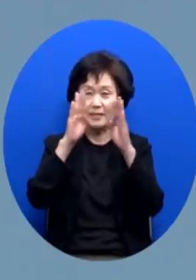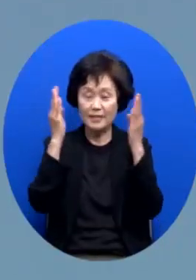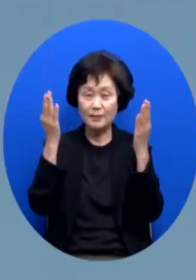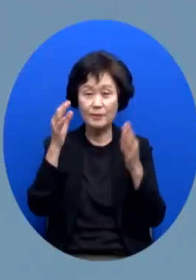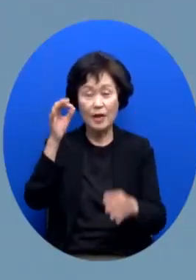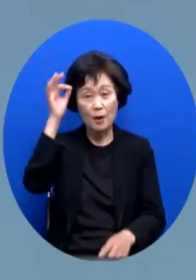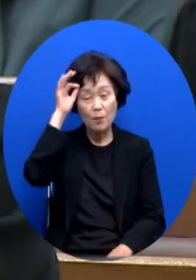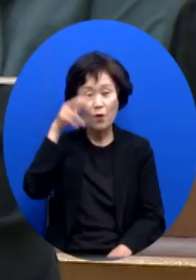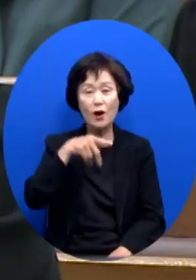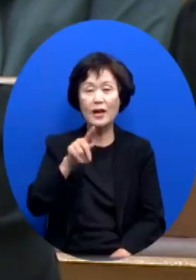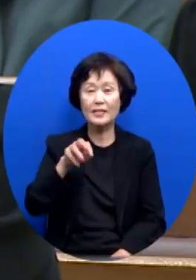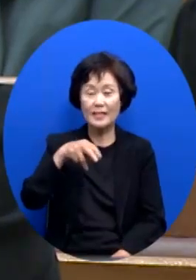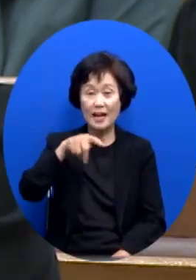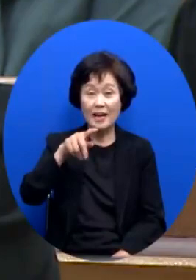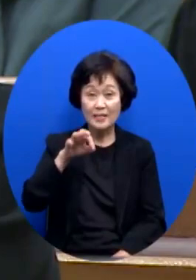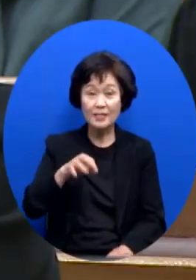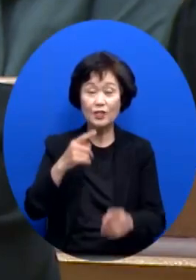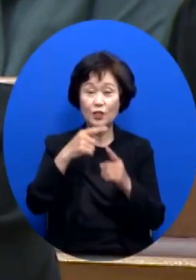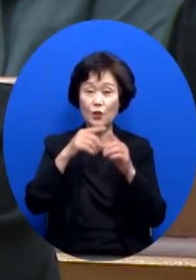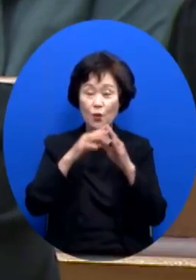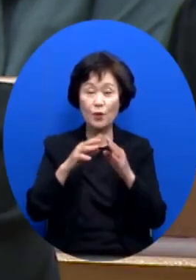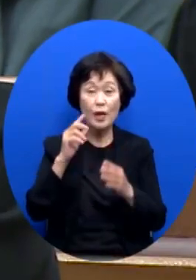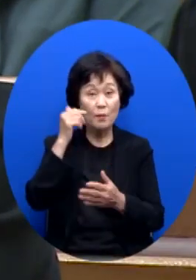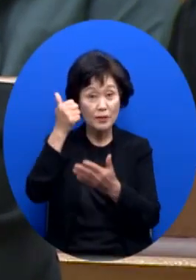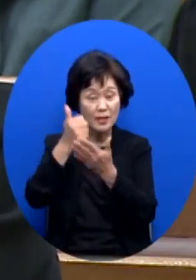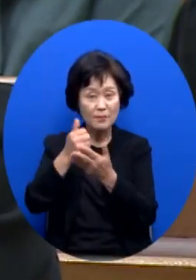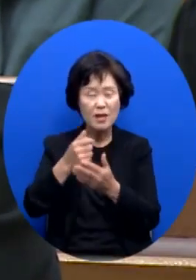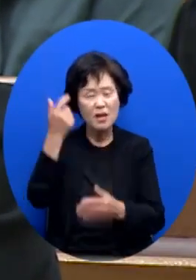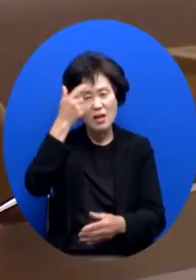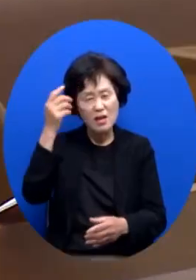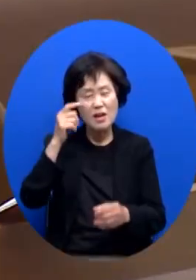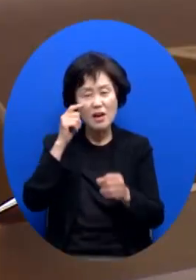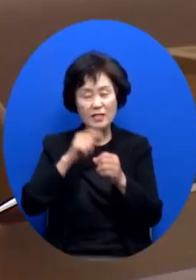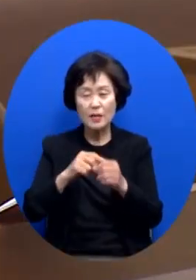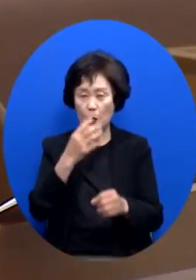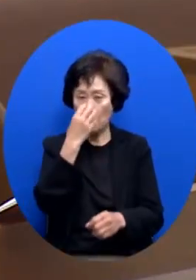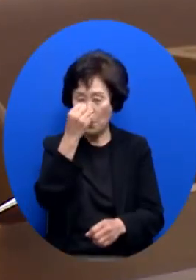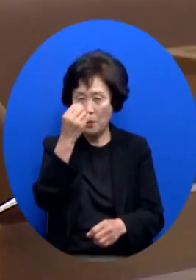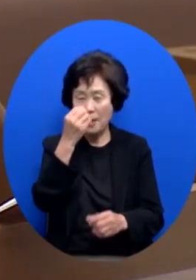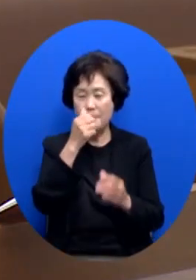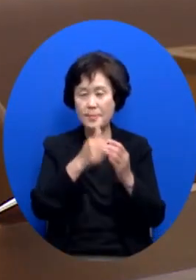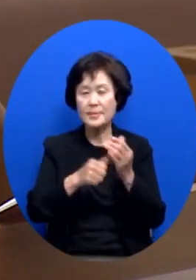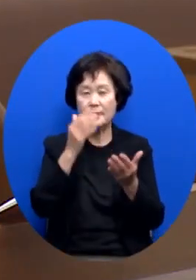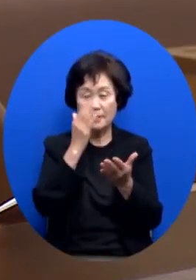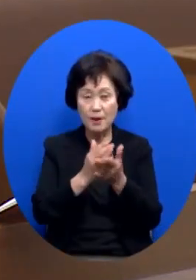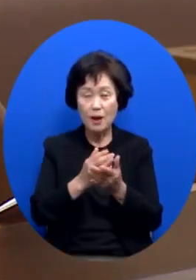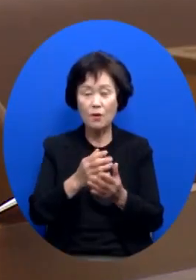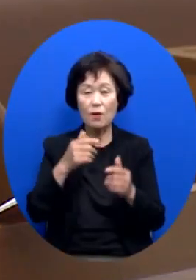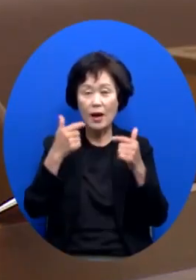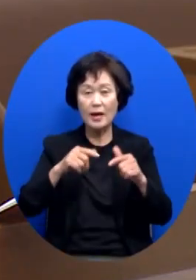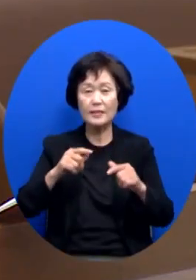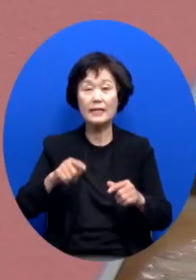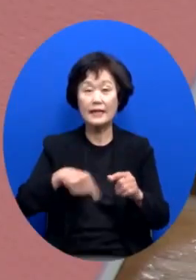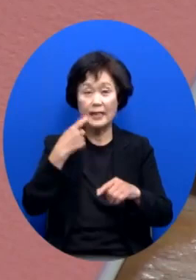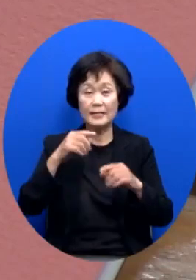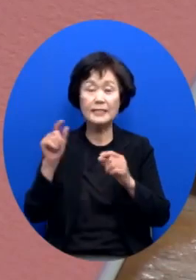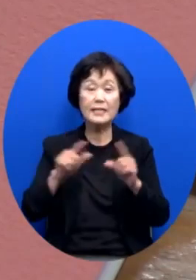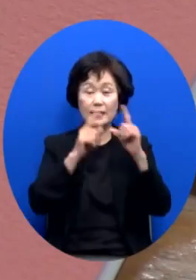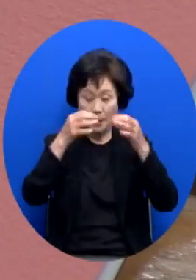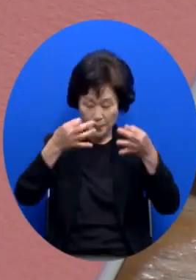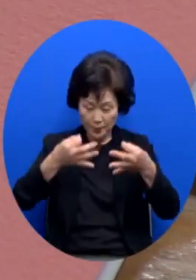포항 장성교회 박석진 목사는 영적 교만함에 빠지지 않도록 항상 자신의 삶을 돌아봐야 한다고 설교를